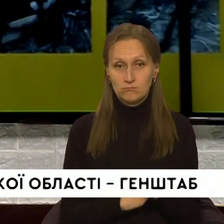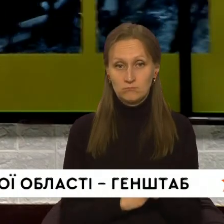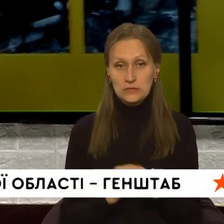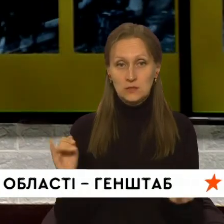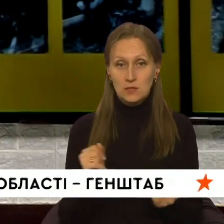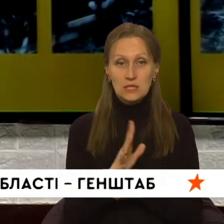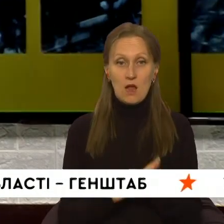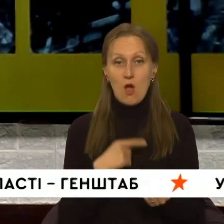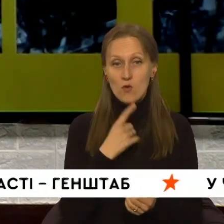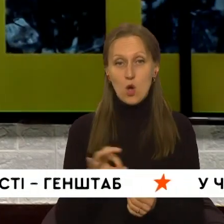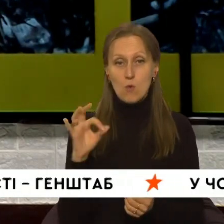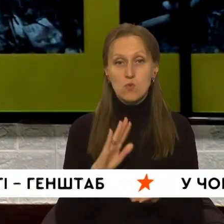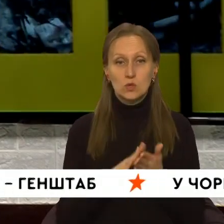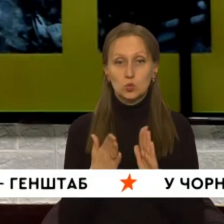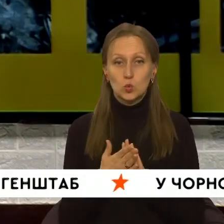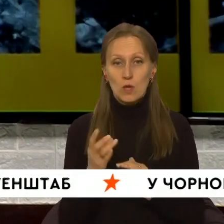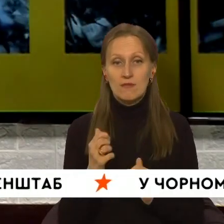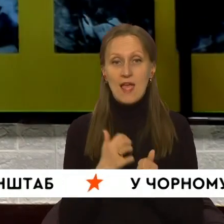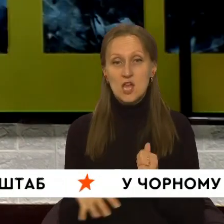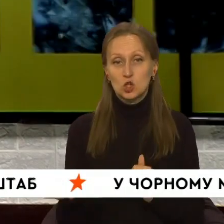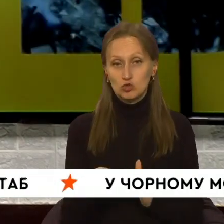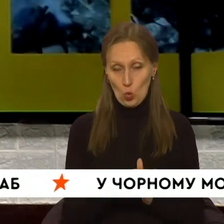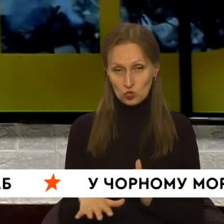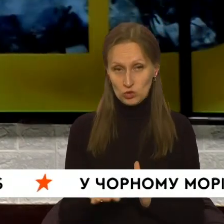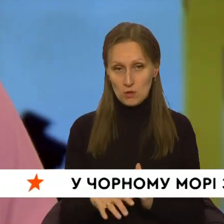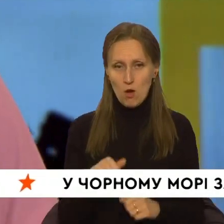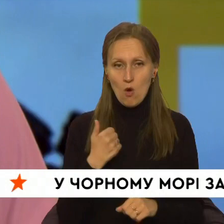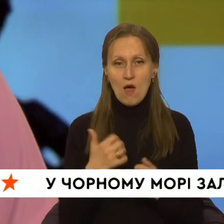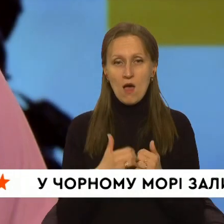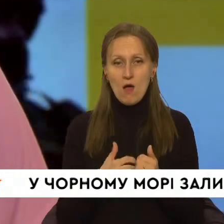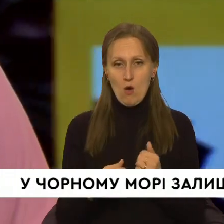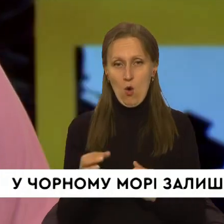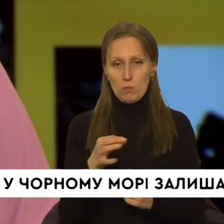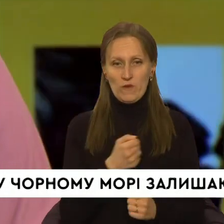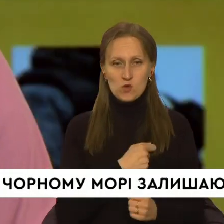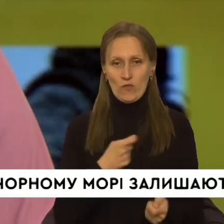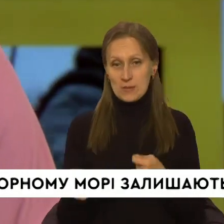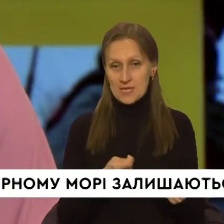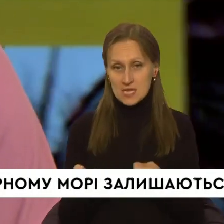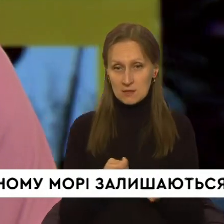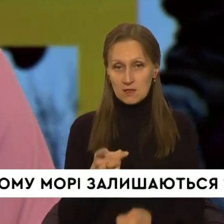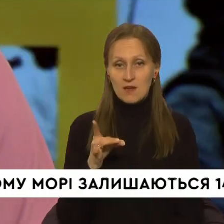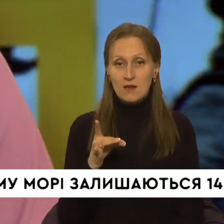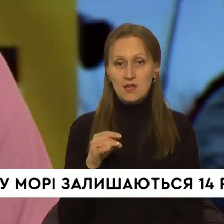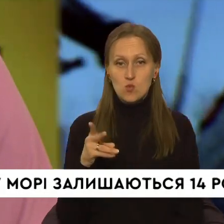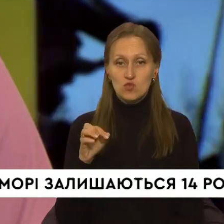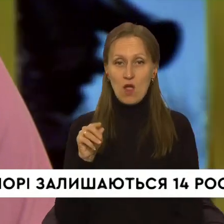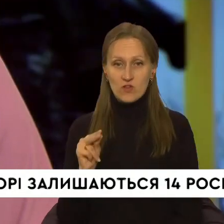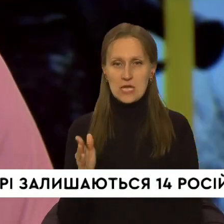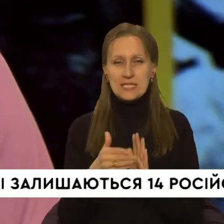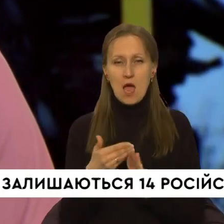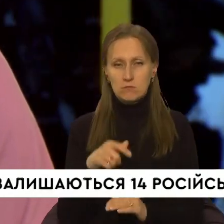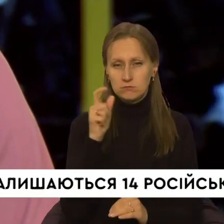І далі говоримо про ситуацію на Херсонщині. Голова Херсонської обласної військової адміністрації Ярослав Янушевич